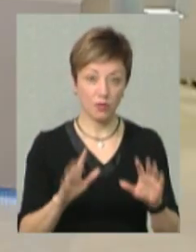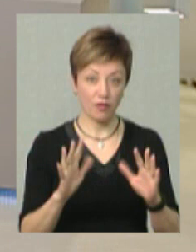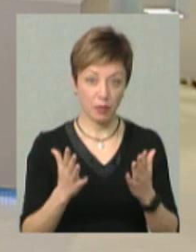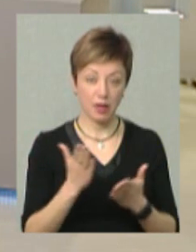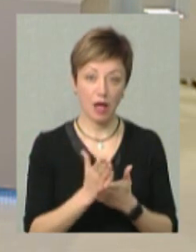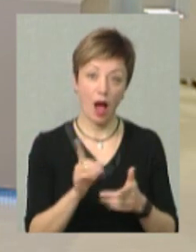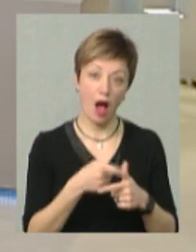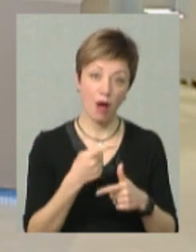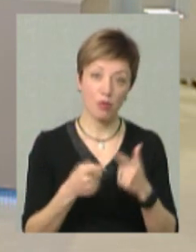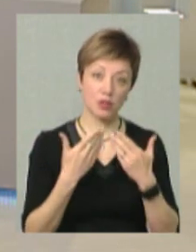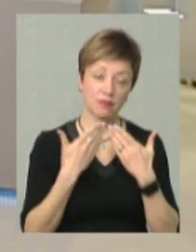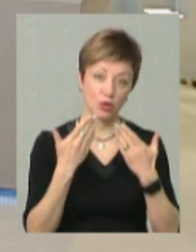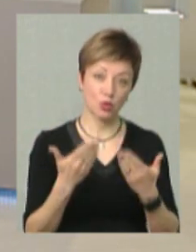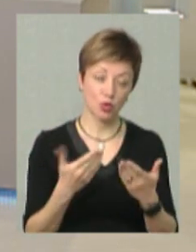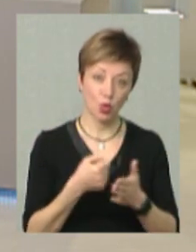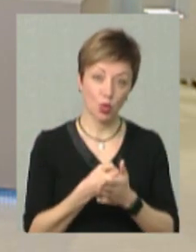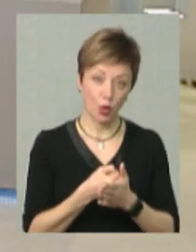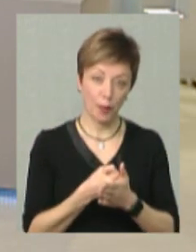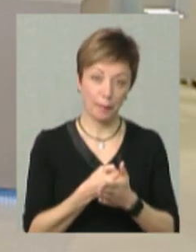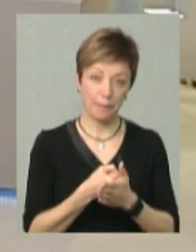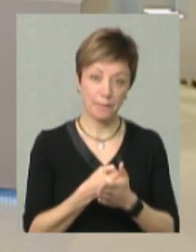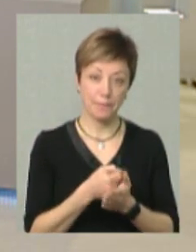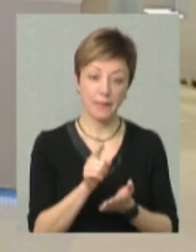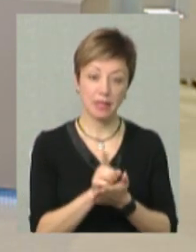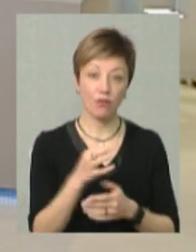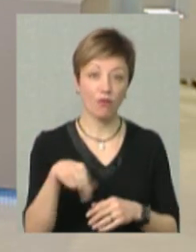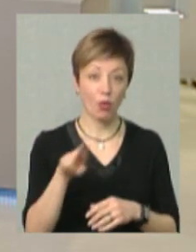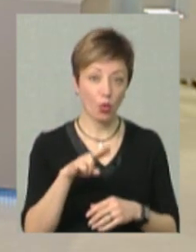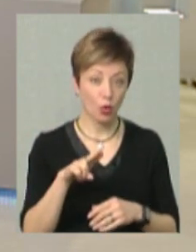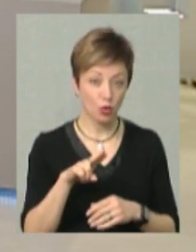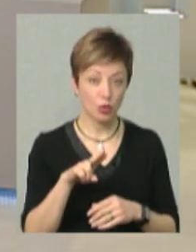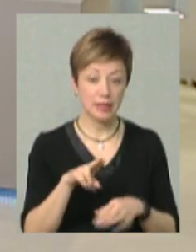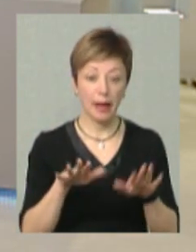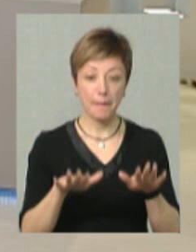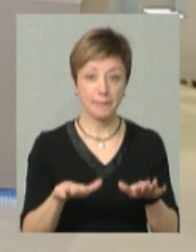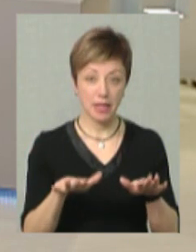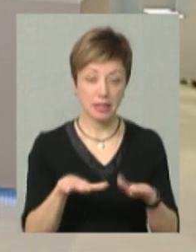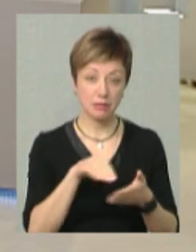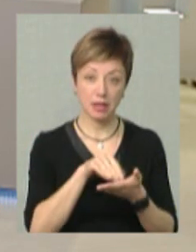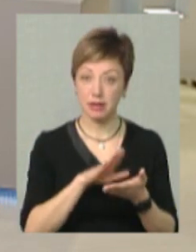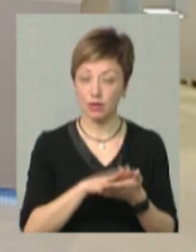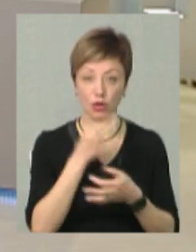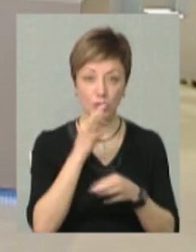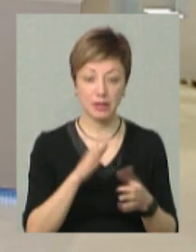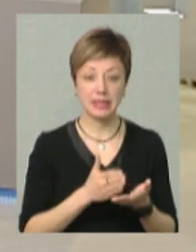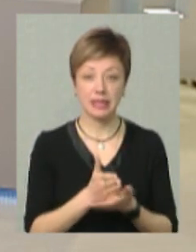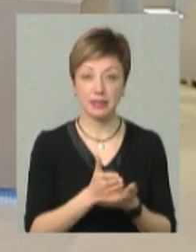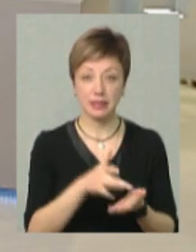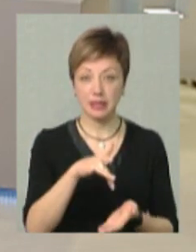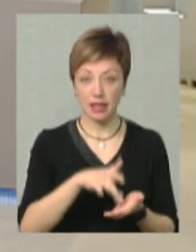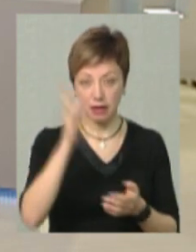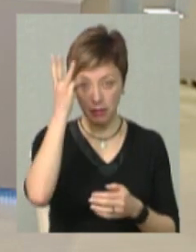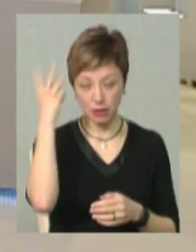випадку їм або звернутися до пенсійного фонду за місцем реєстрації, будь-який сервісний центр